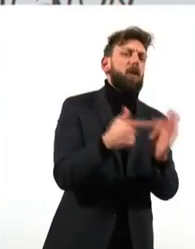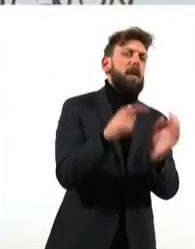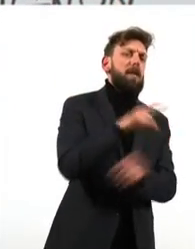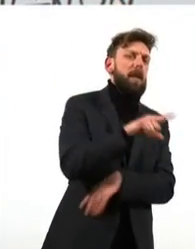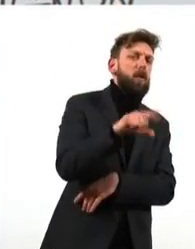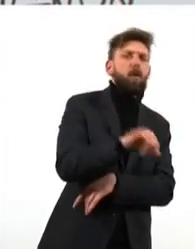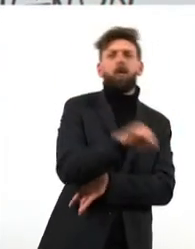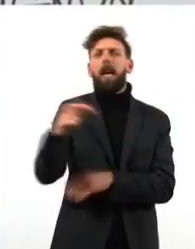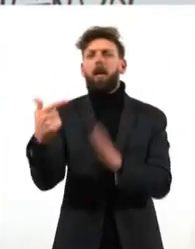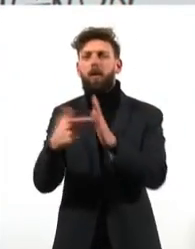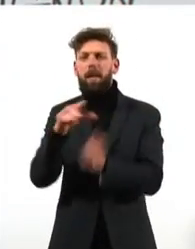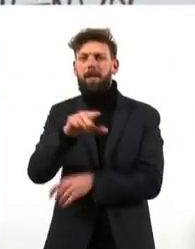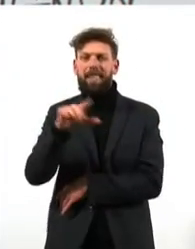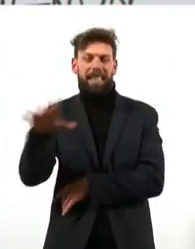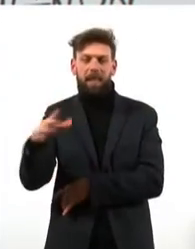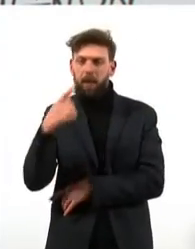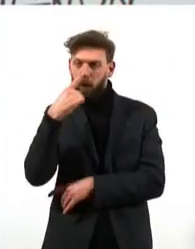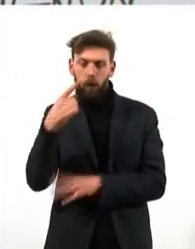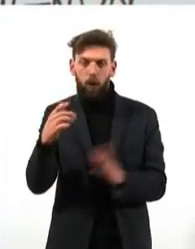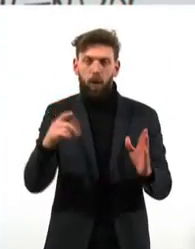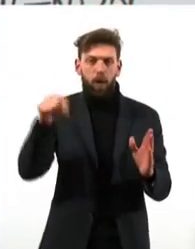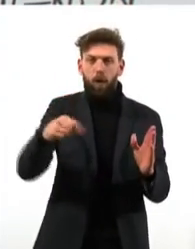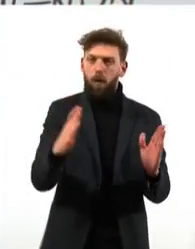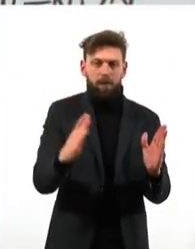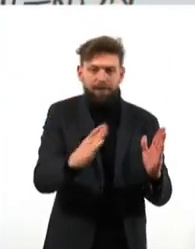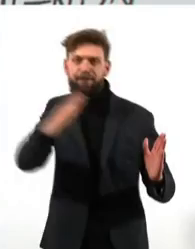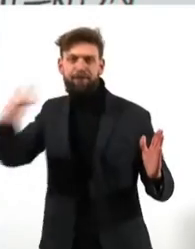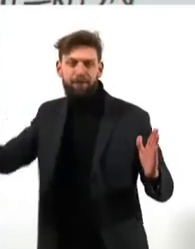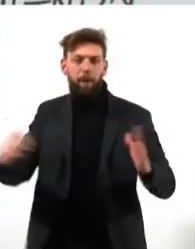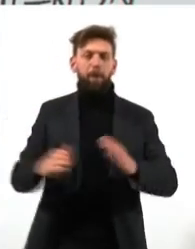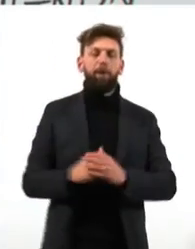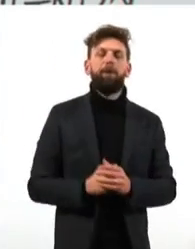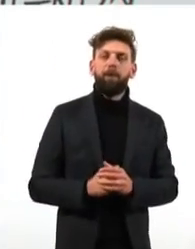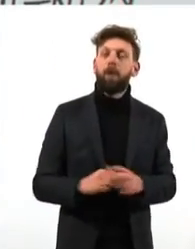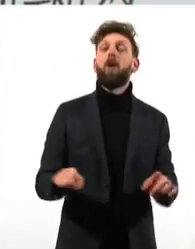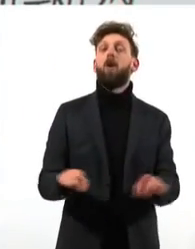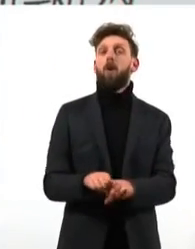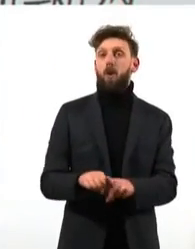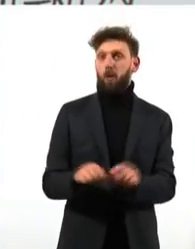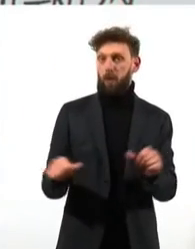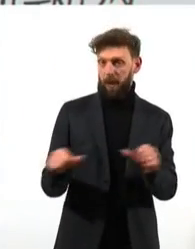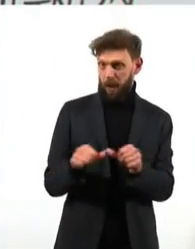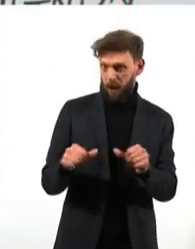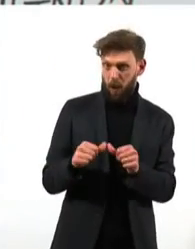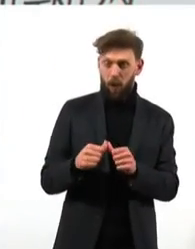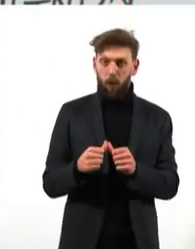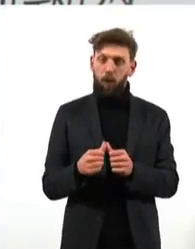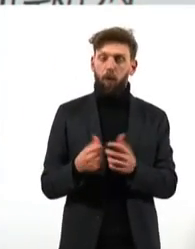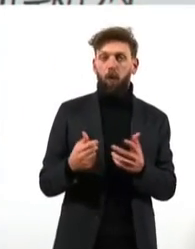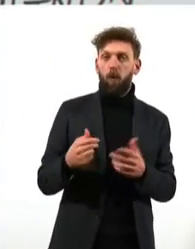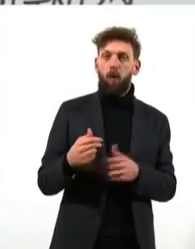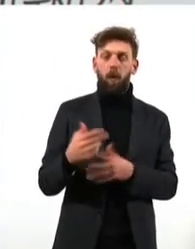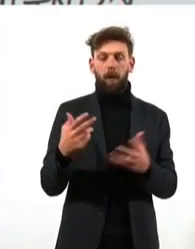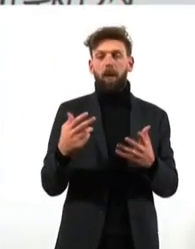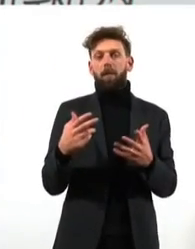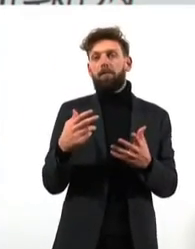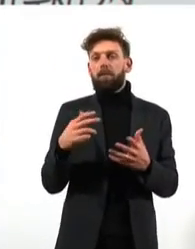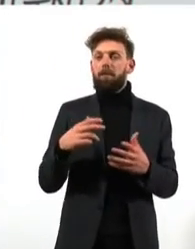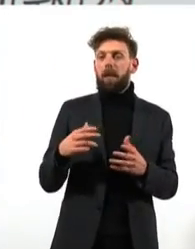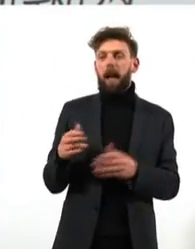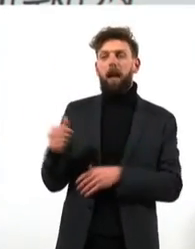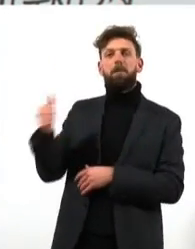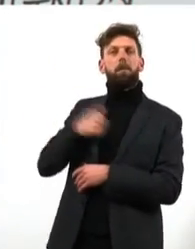à le pousser, je pense, encore plus loin. Et deuxièmement, il faut faire émerger une offre de logement intermédiaire sur le parc